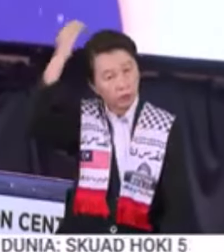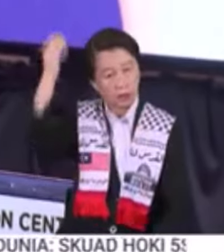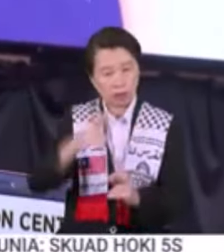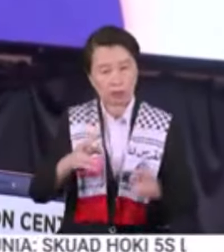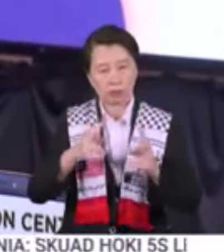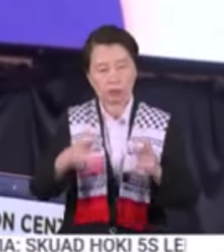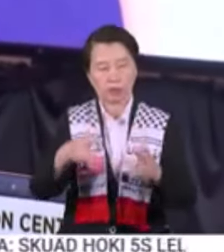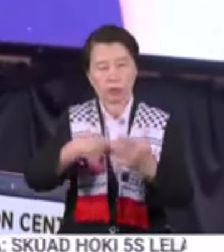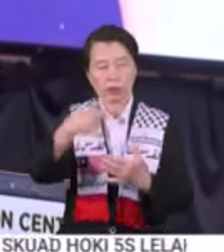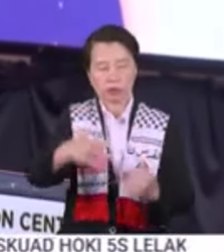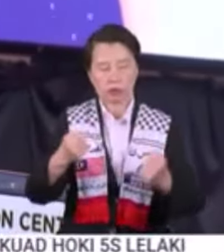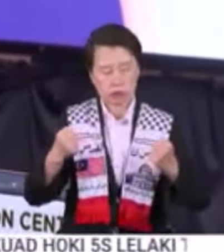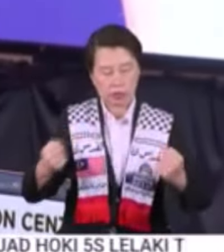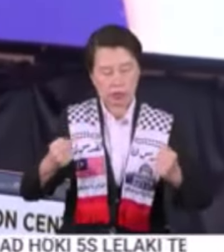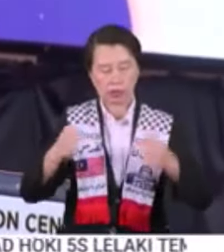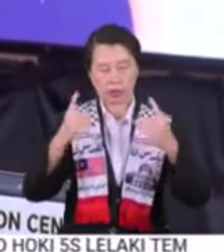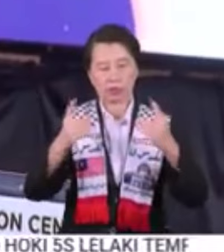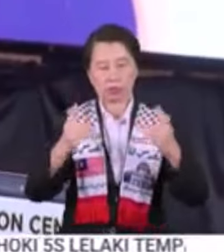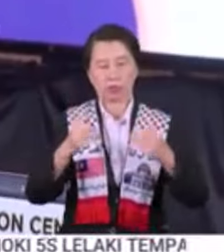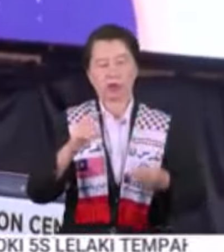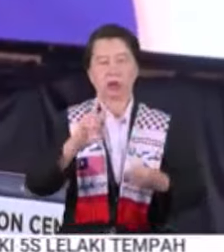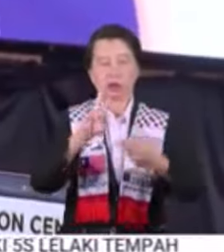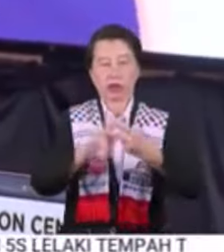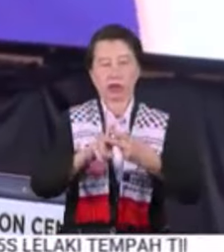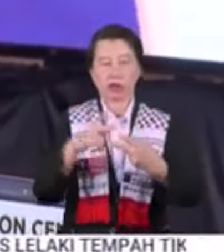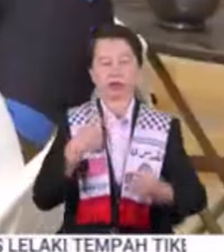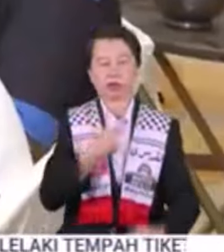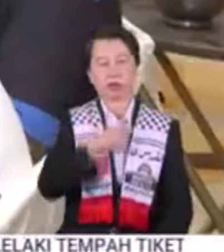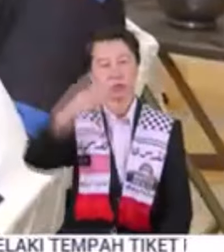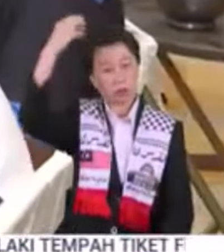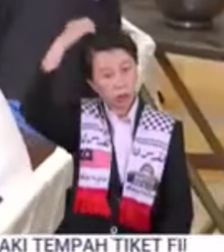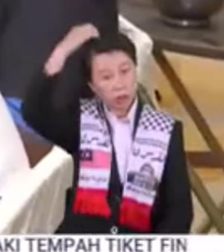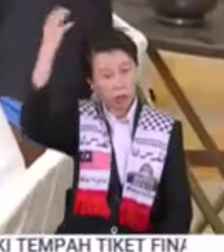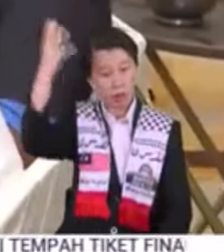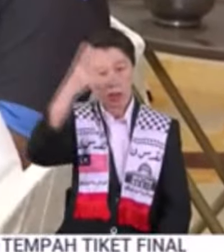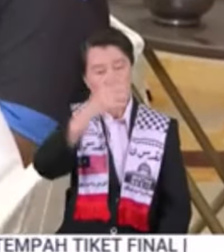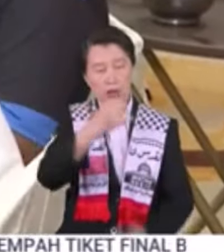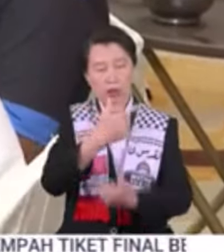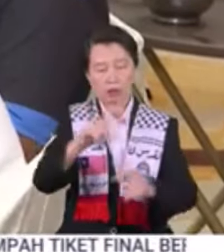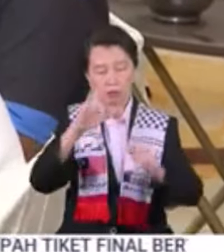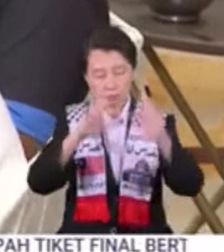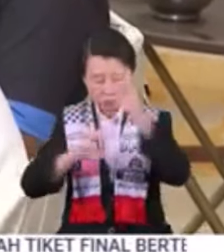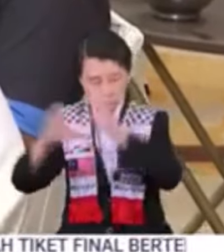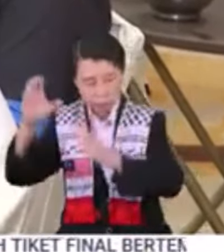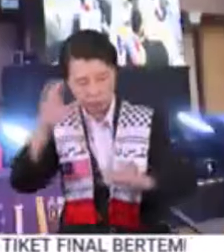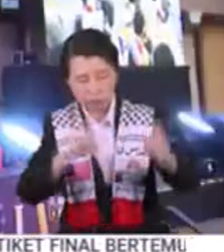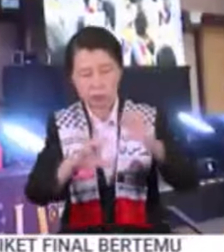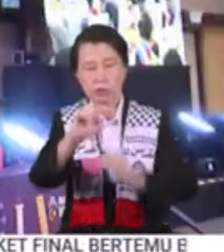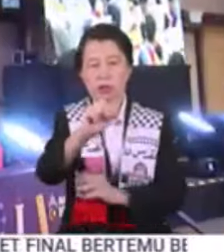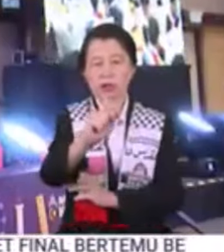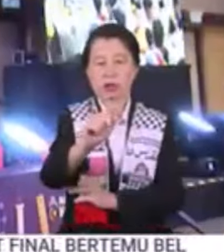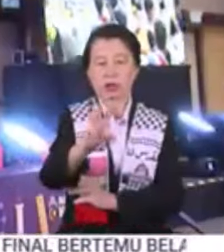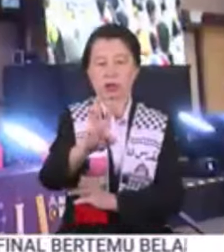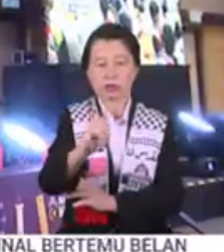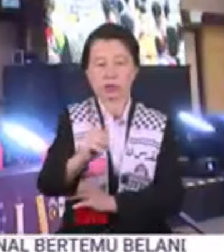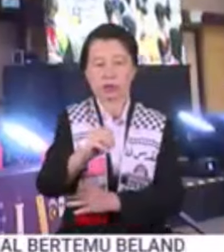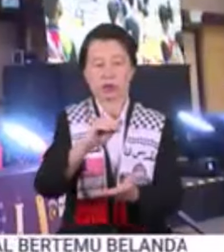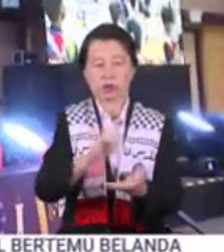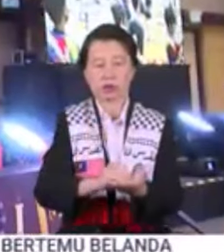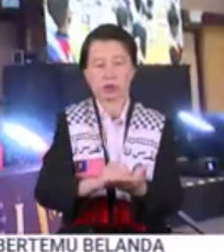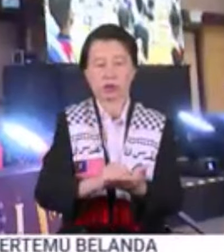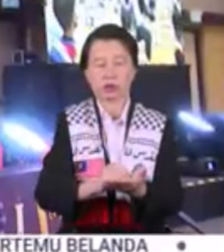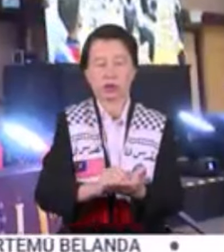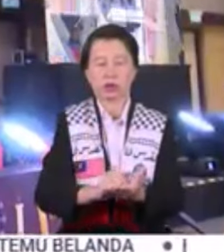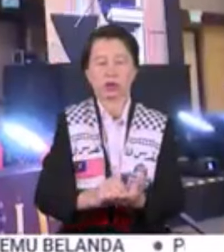merasmikan program tekad pendidikan #KitaSelangor Karnival Eksplorasi STEM Peringkat Negeri di